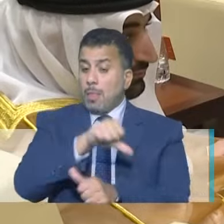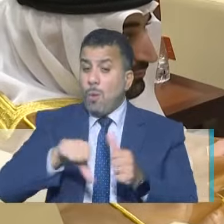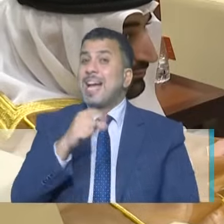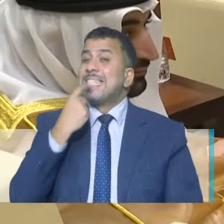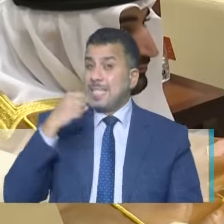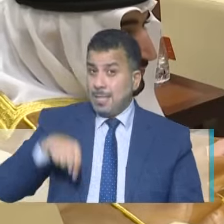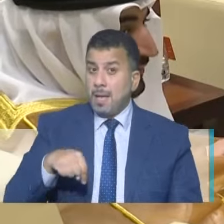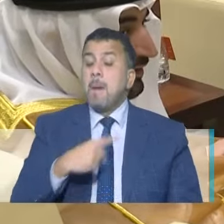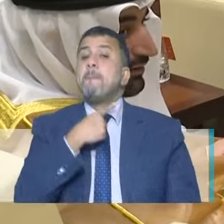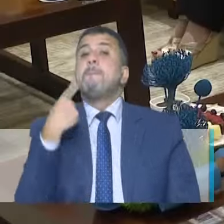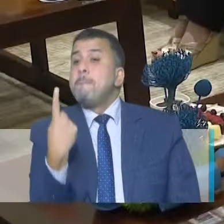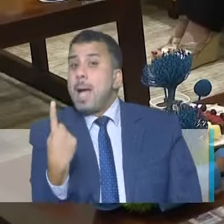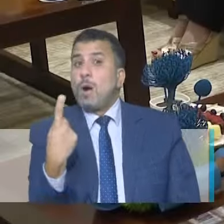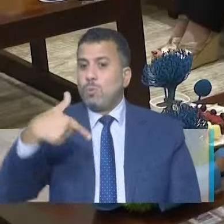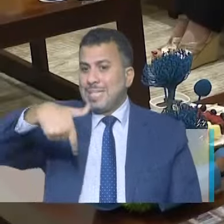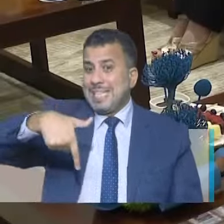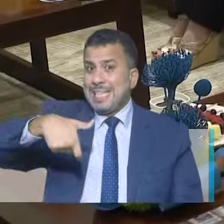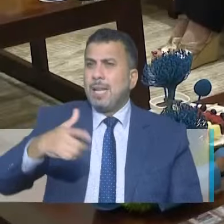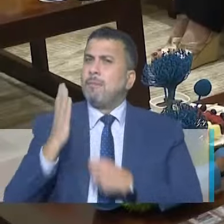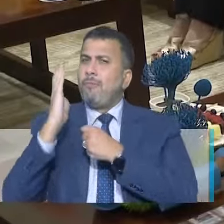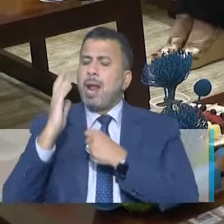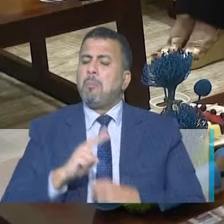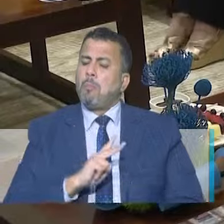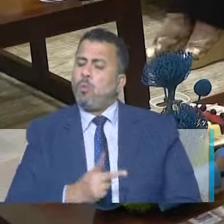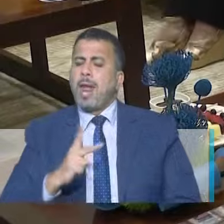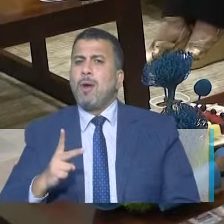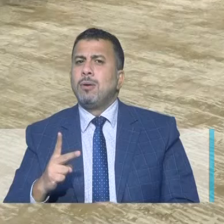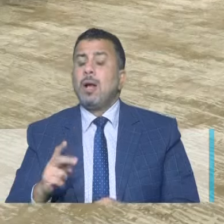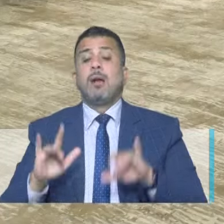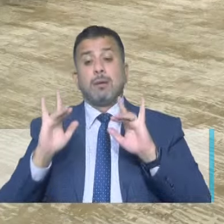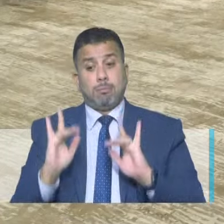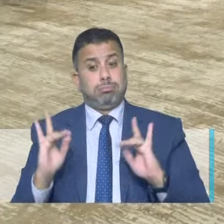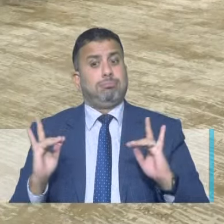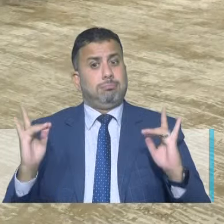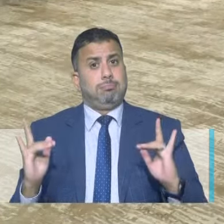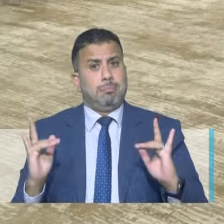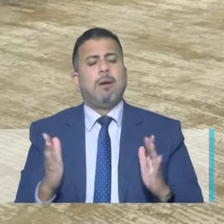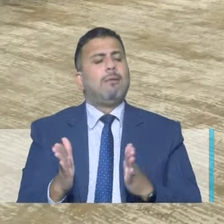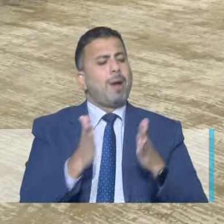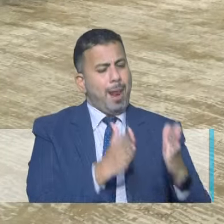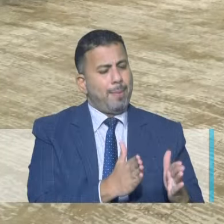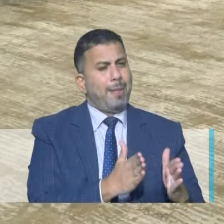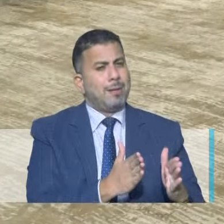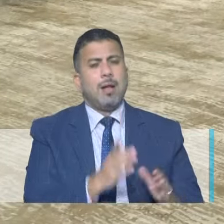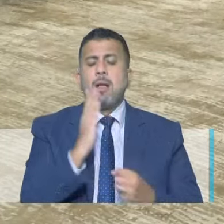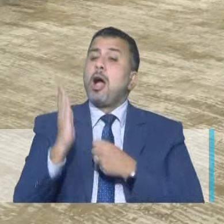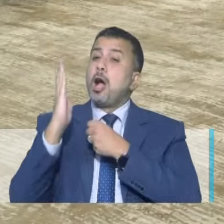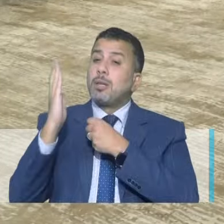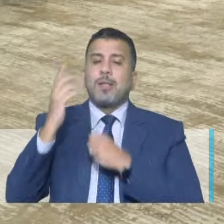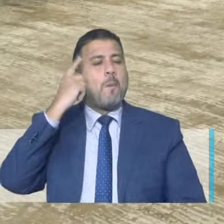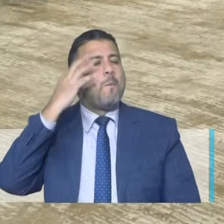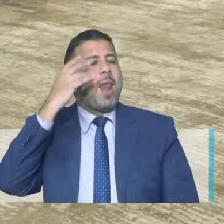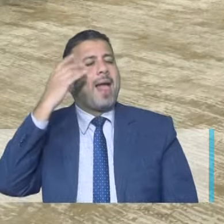هذا العام اكثر من 160 فعاليه متنوعه ما بين جلسات الرئيسه وجانبيه وخطابات